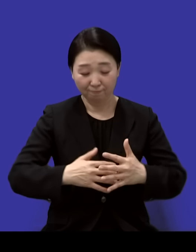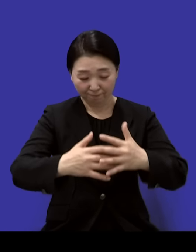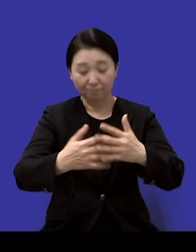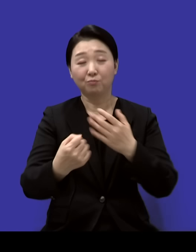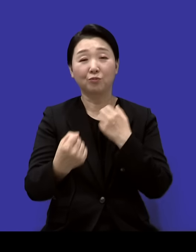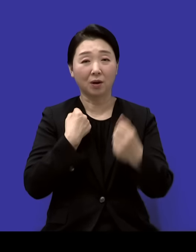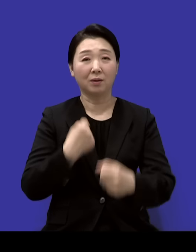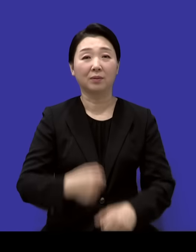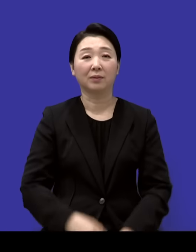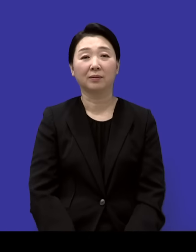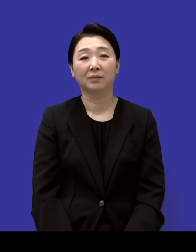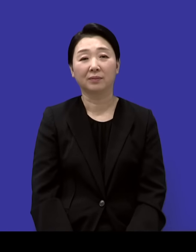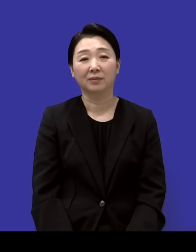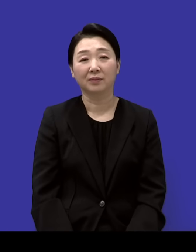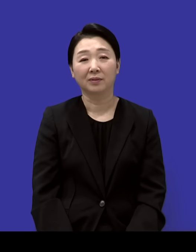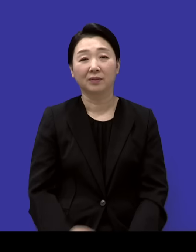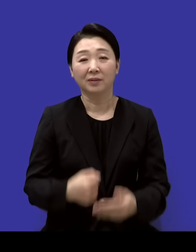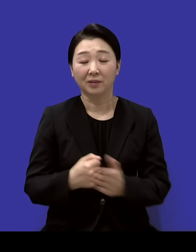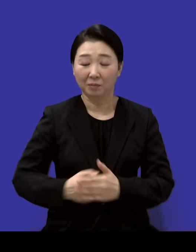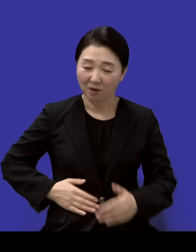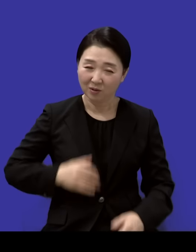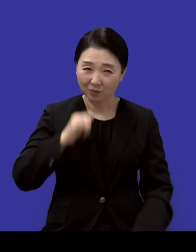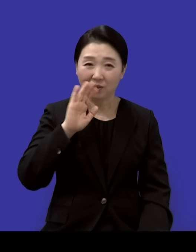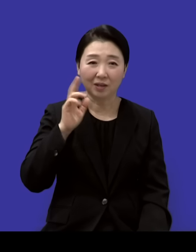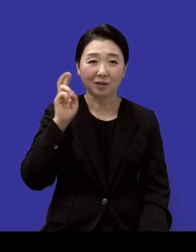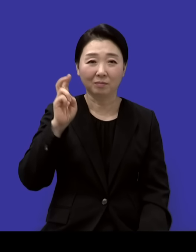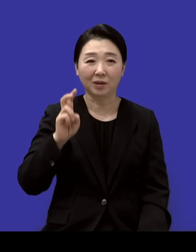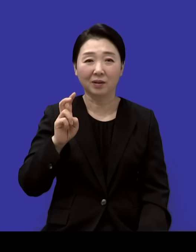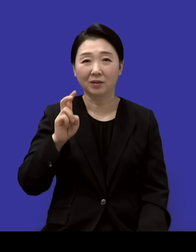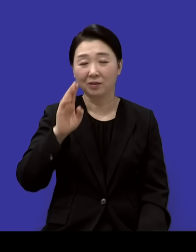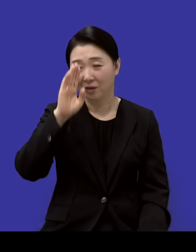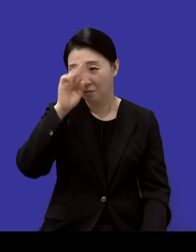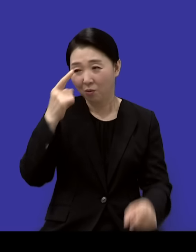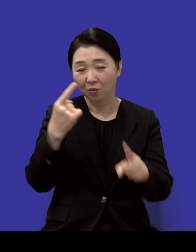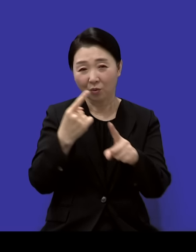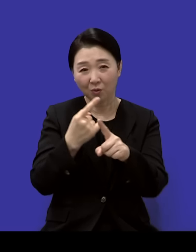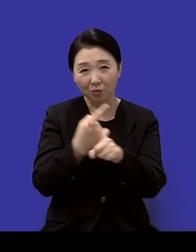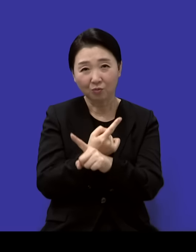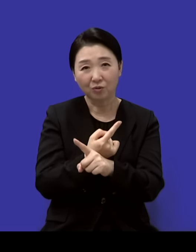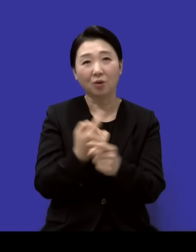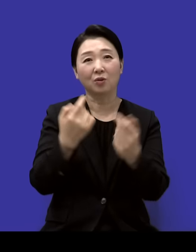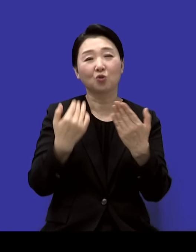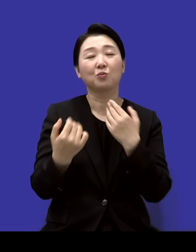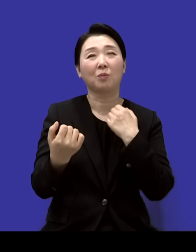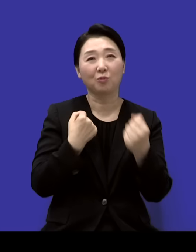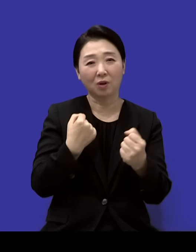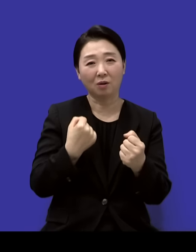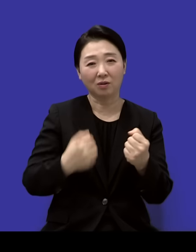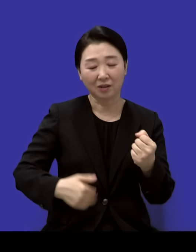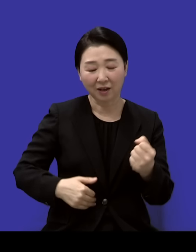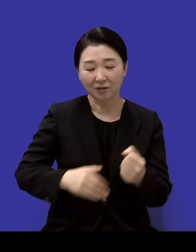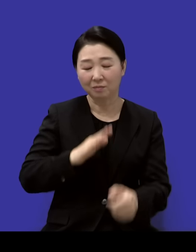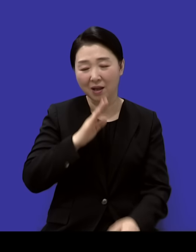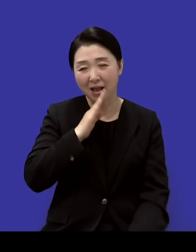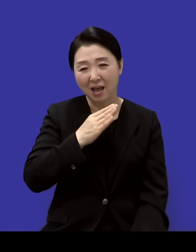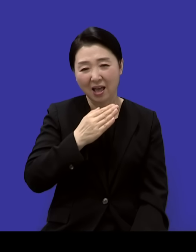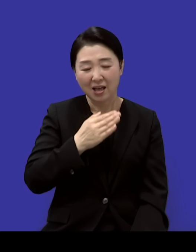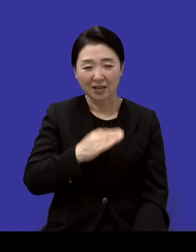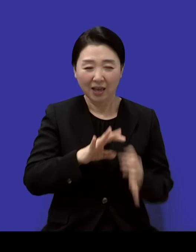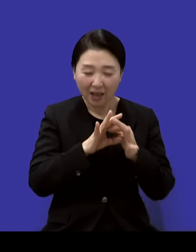어린데. 그러니까요. 그러니까 더 망가졌겠죠. 네, 네. 좀 고쳐주실 때도 제가 이렇게 빡세게 썼으니까 또 망가졌겠죠. 예.